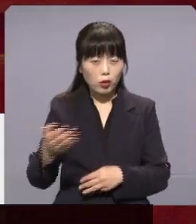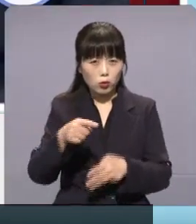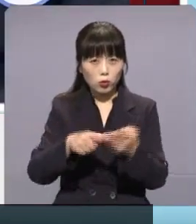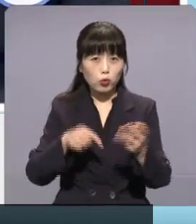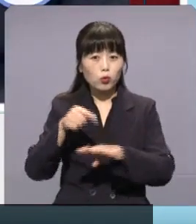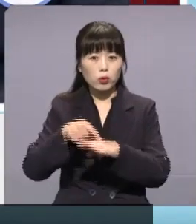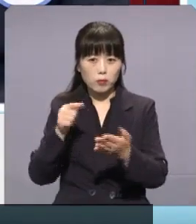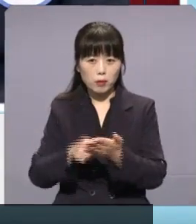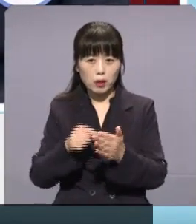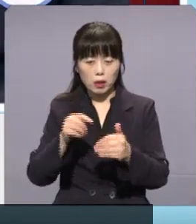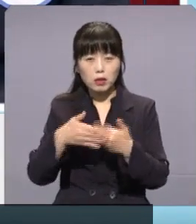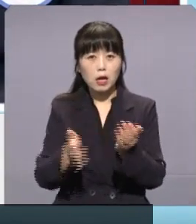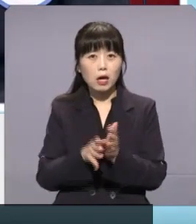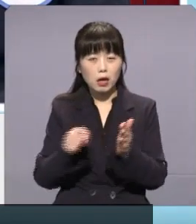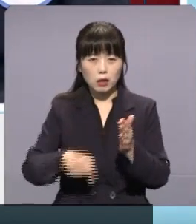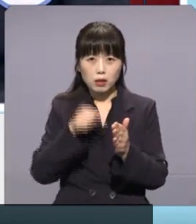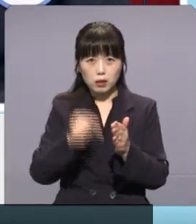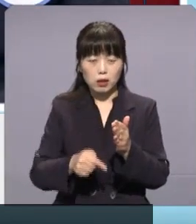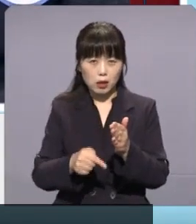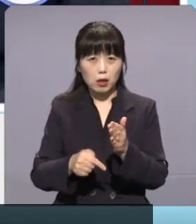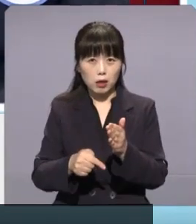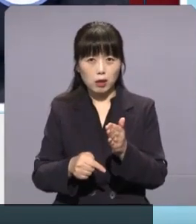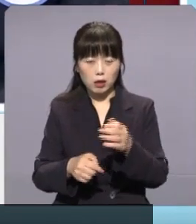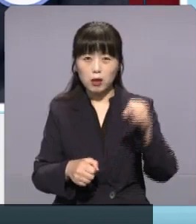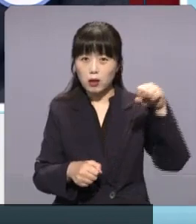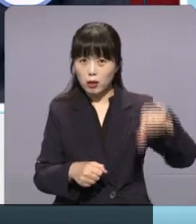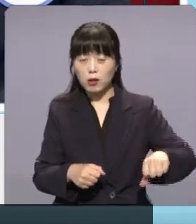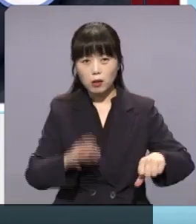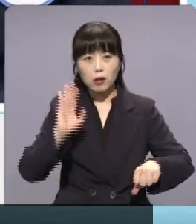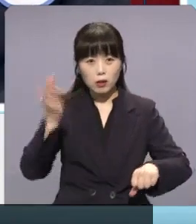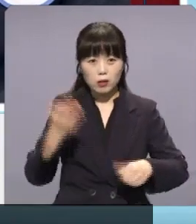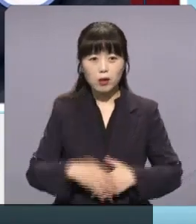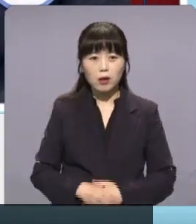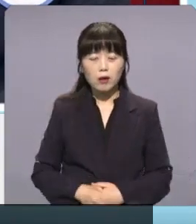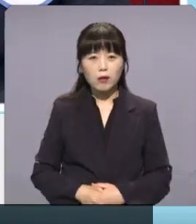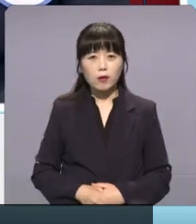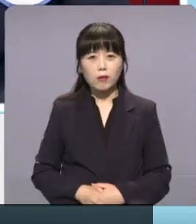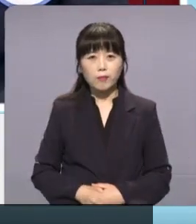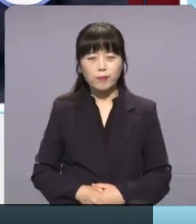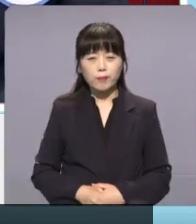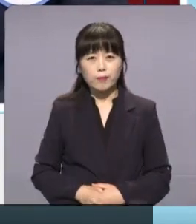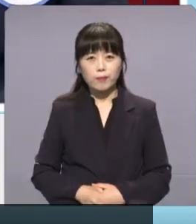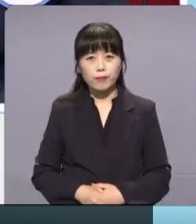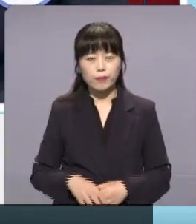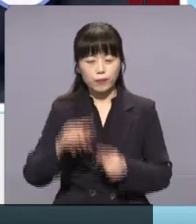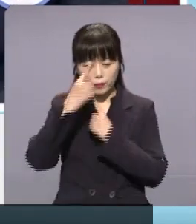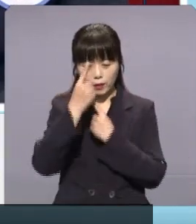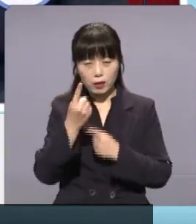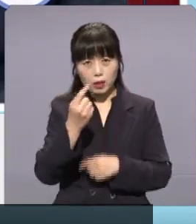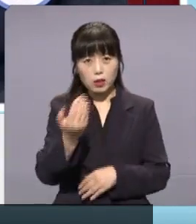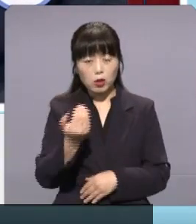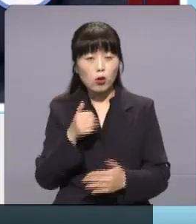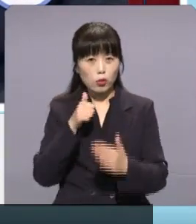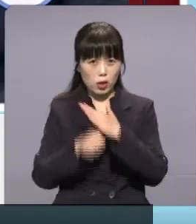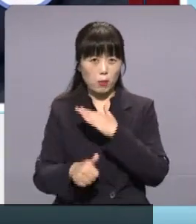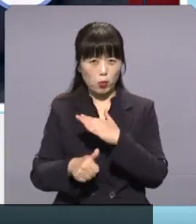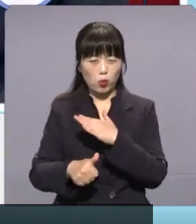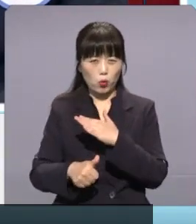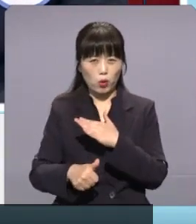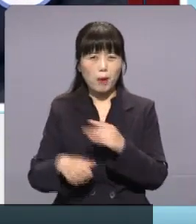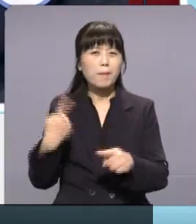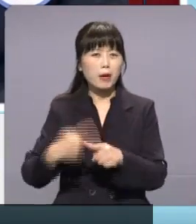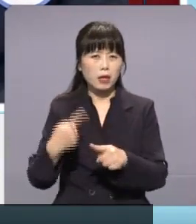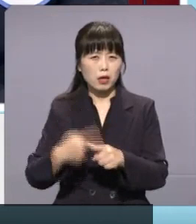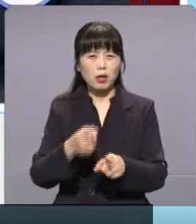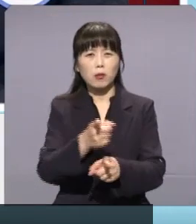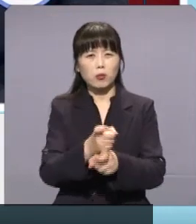얻고 당내 경선에서 지게 만들었잖아요. 그것도 어찌 보면 사감에 따른 지금 이준석 전 대표랑 마찬가지예요. 네. 보복이라고도 해석될